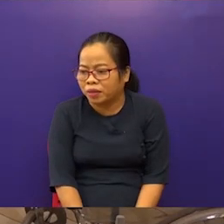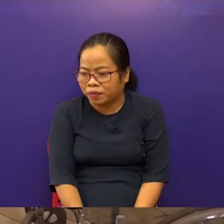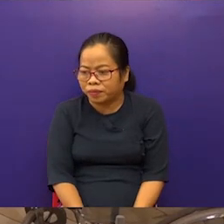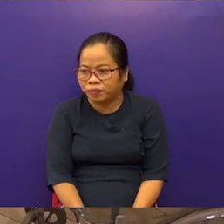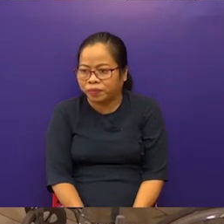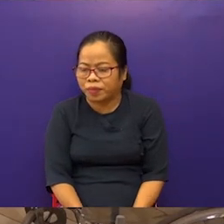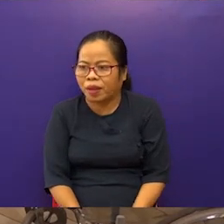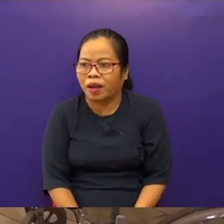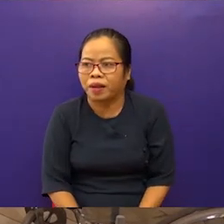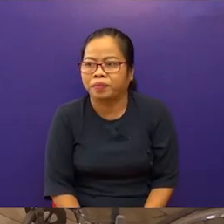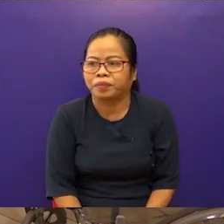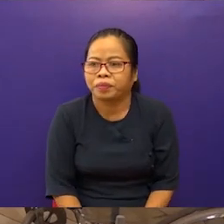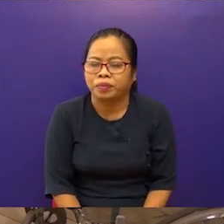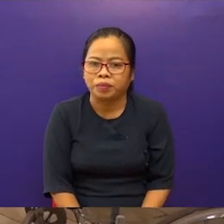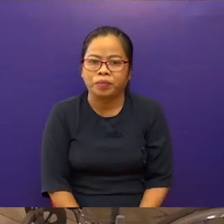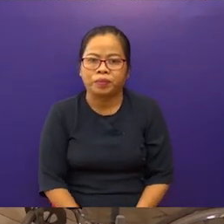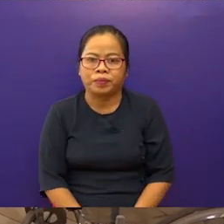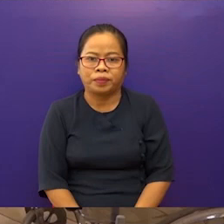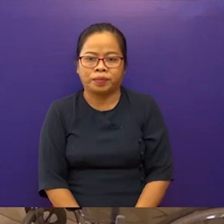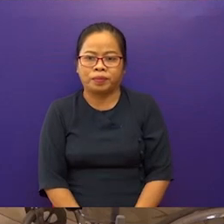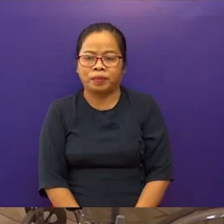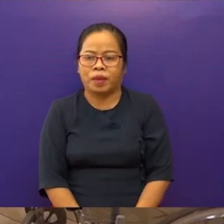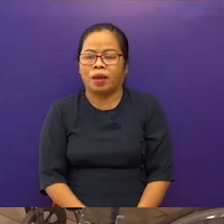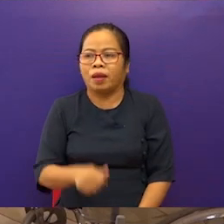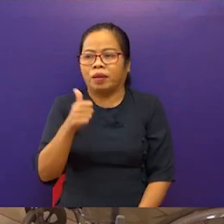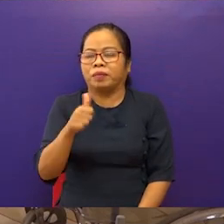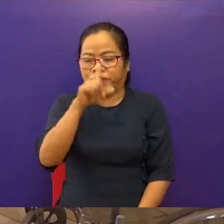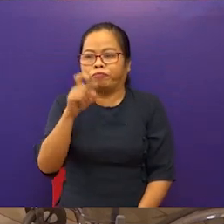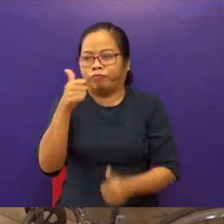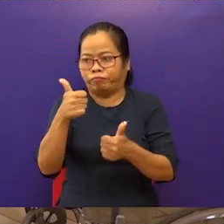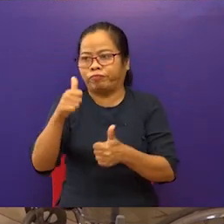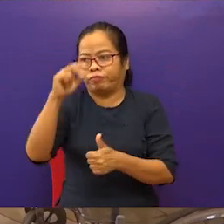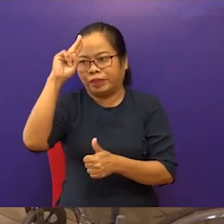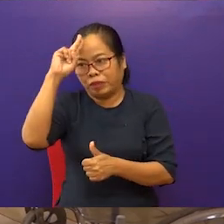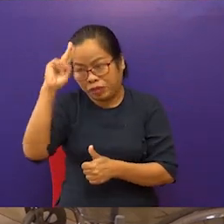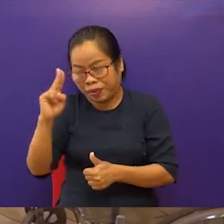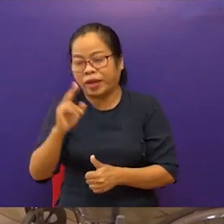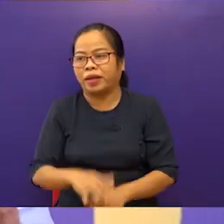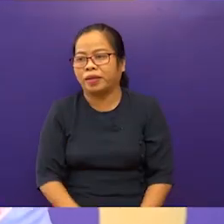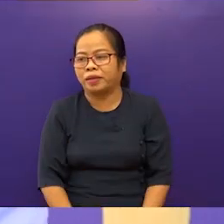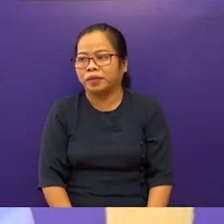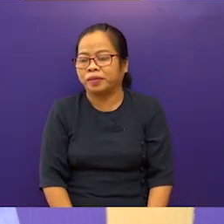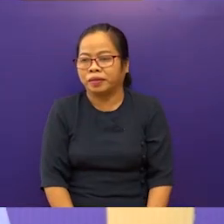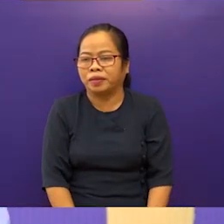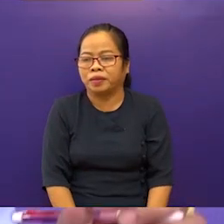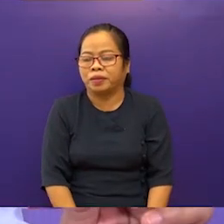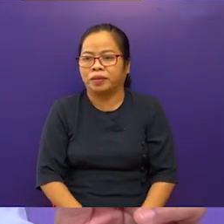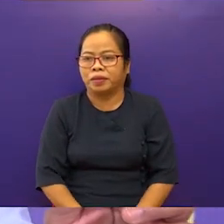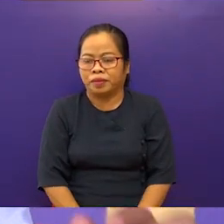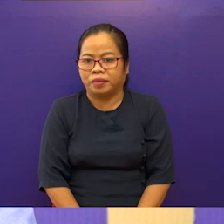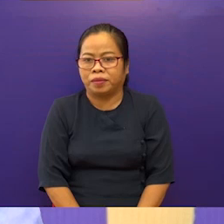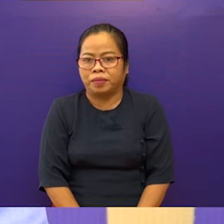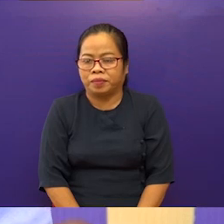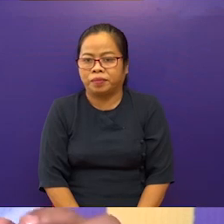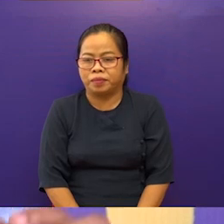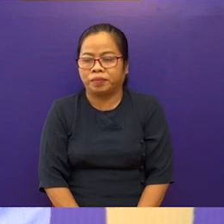များတင်ပါတယ်ကောင်းပါတယ်အခုအဓိကကျွန်တော်တို့အလုပ်ကင်ပန်းလဲသွားတော့မလို့ဆိုတော့ကြိုးစားတာကောင်းပါတယ်ကျွန်တော်တို့ကပ